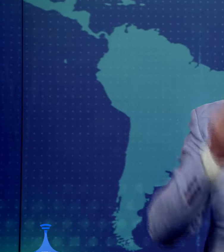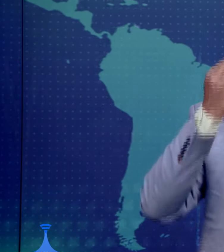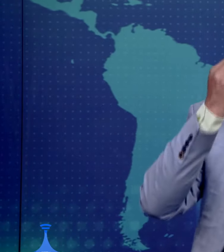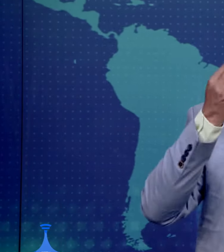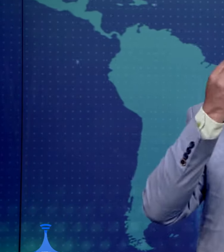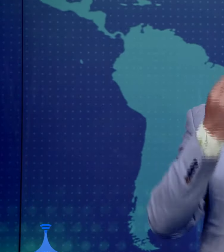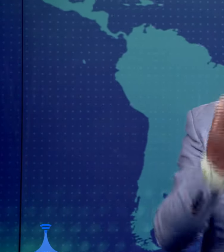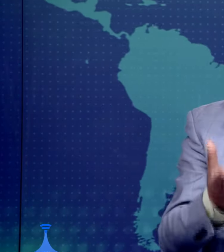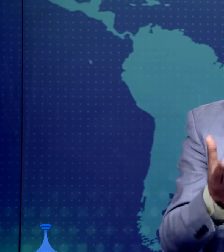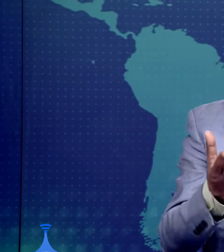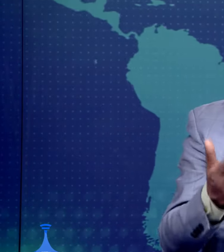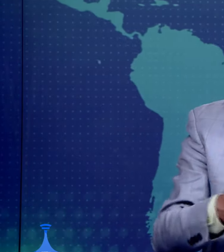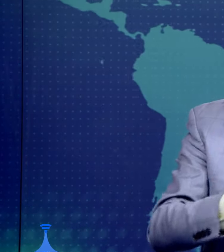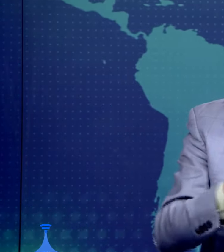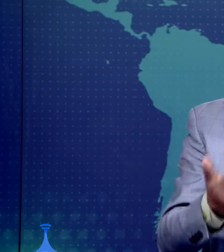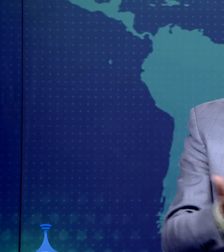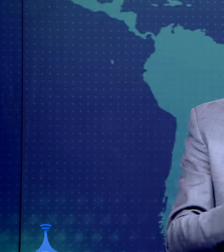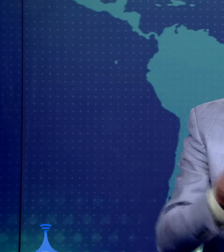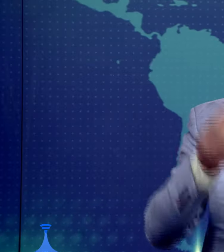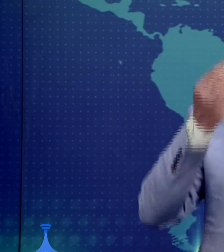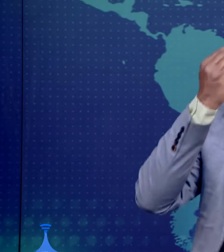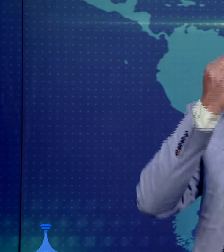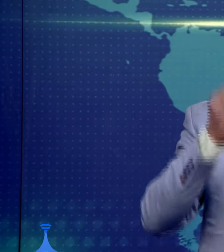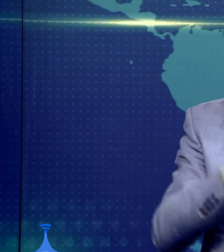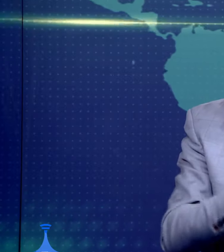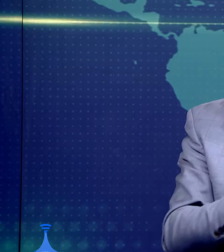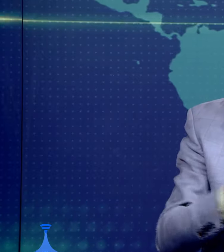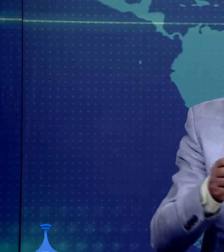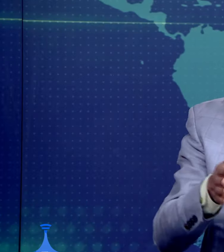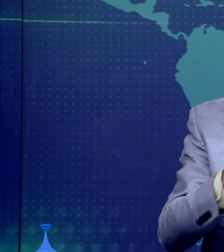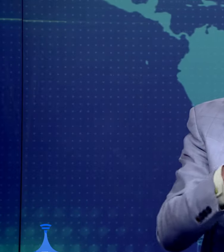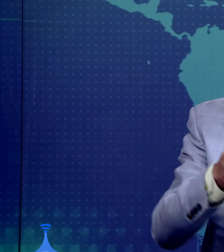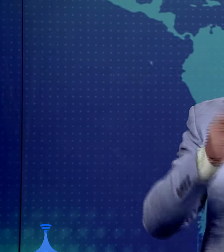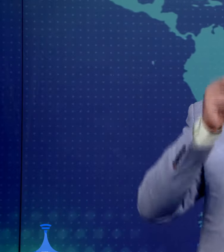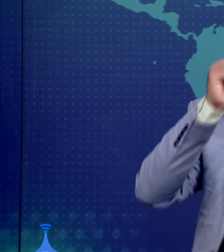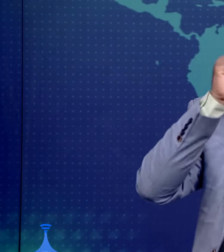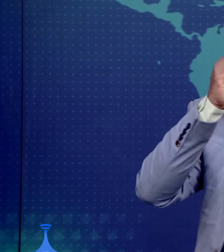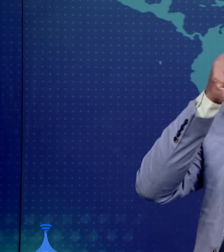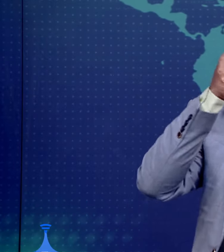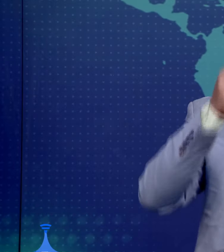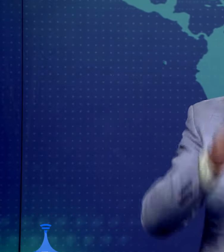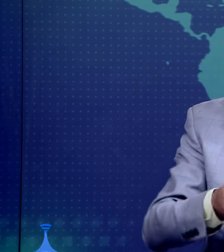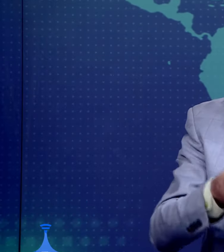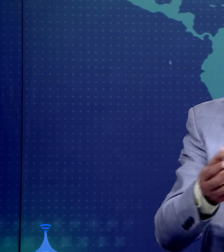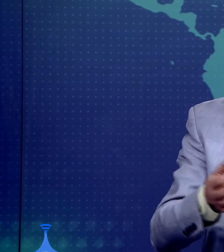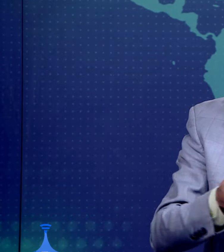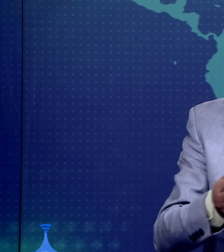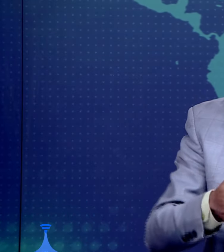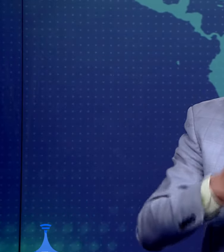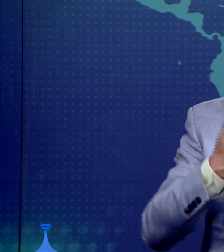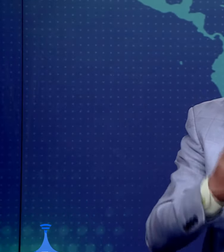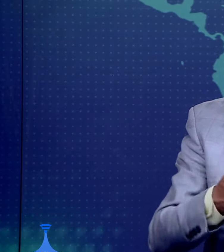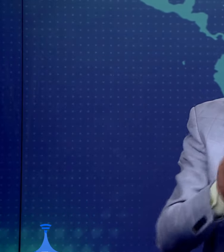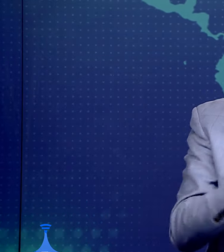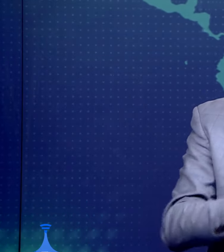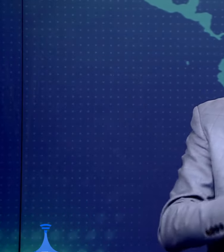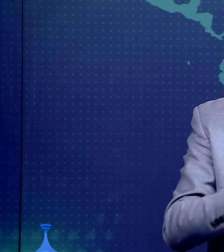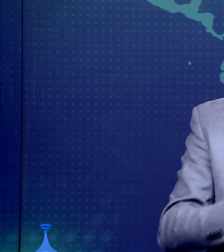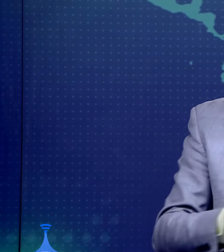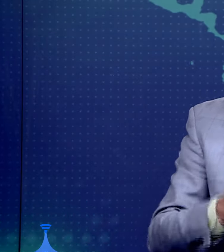یوچ گودامستیر اصابکم. یوچ گودامستیر کالاکبای امباسادر ملس آلم بستوت مگدچا